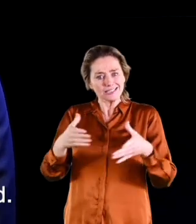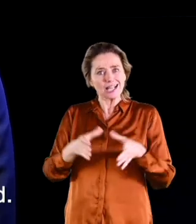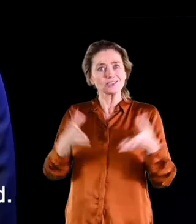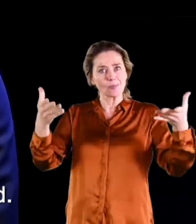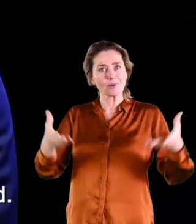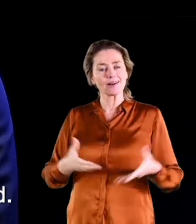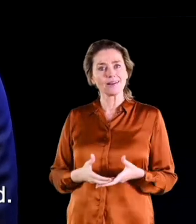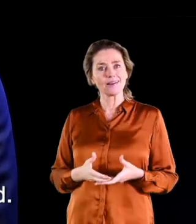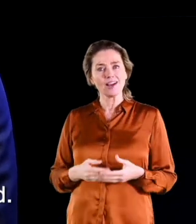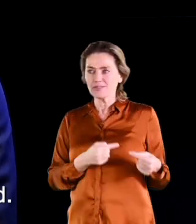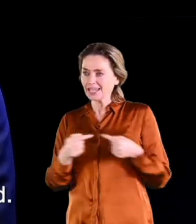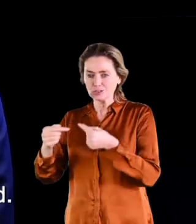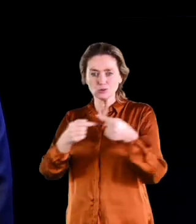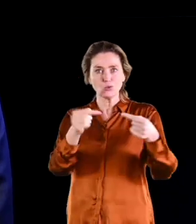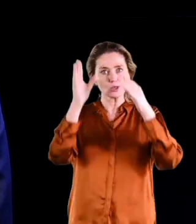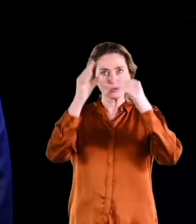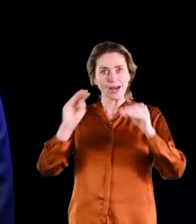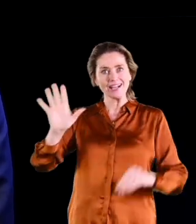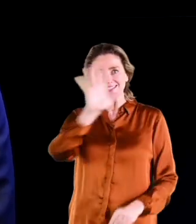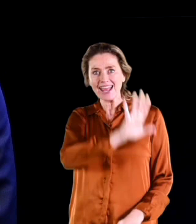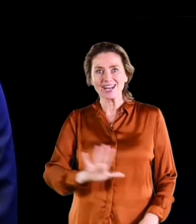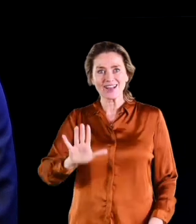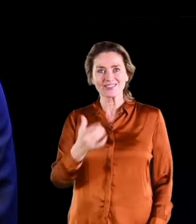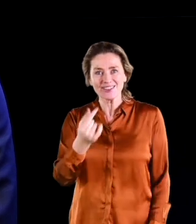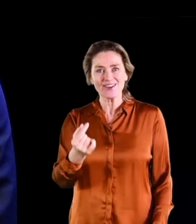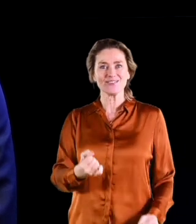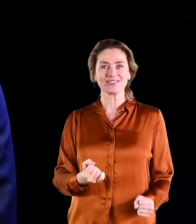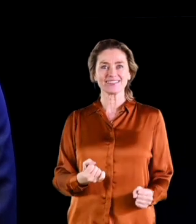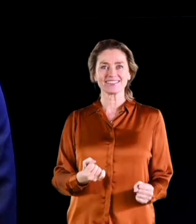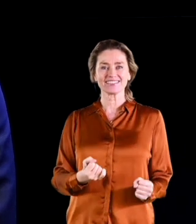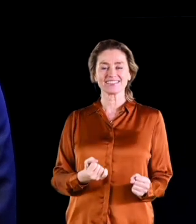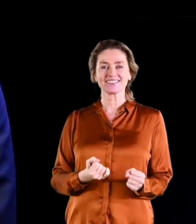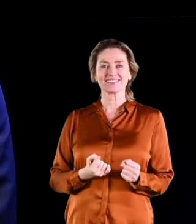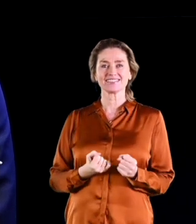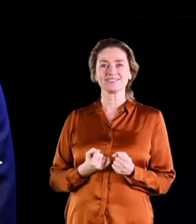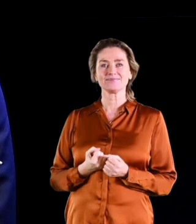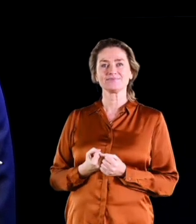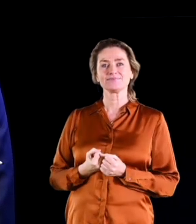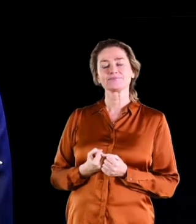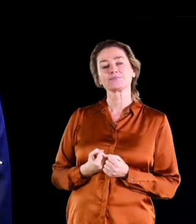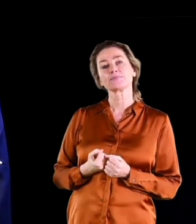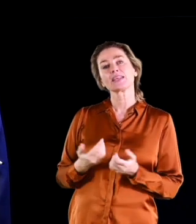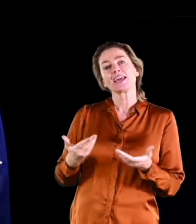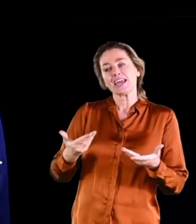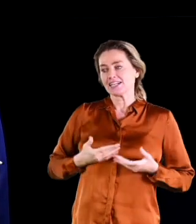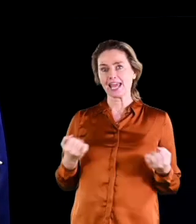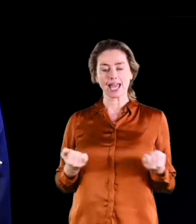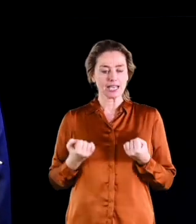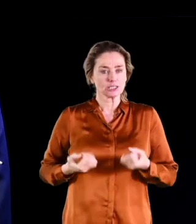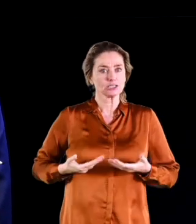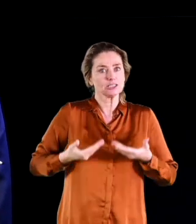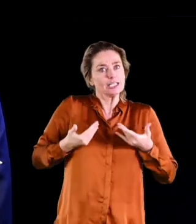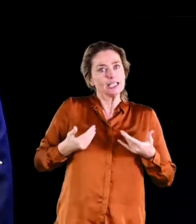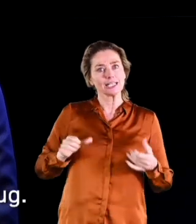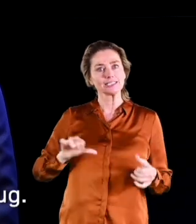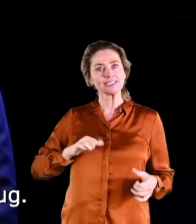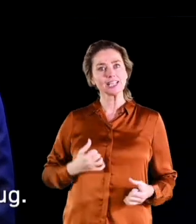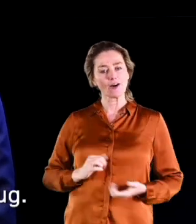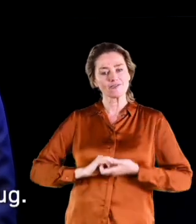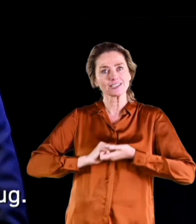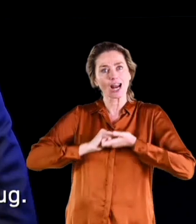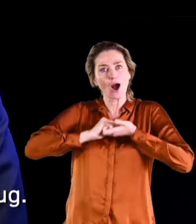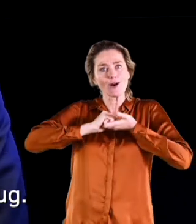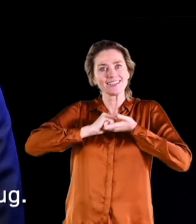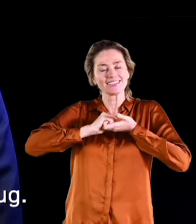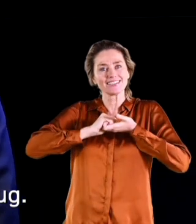We gingen toeren door heel Nederland. Leuk! Ik kreeg weer energie, ik kreeg weer zelfvertrouwen.